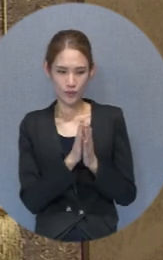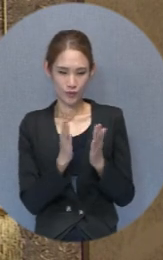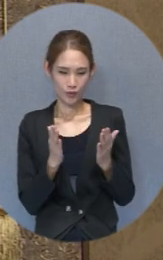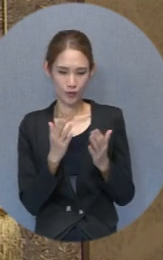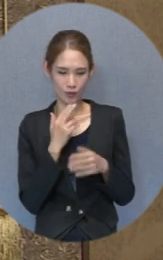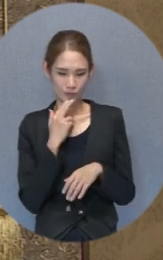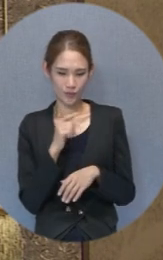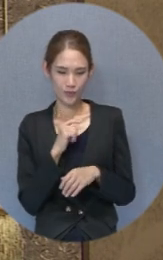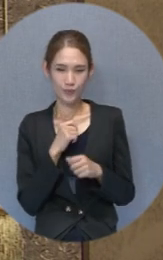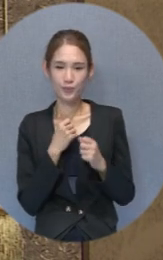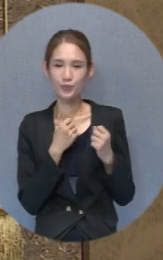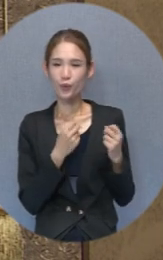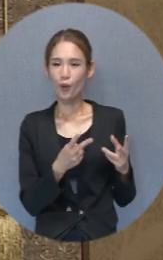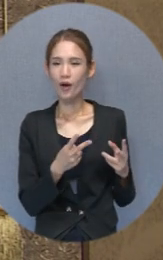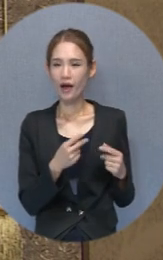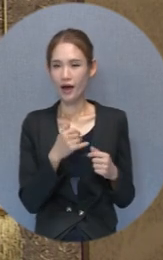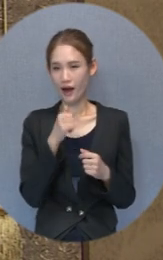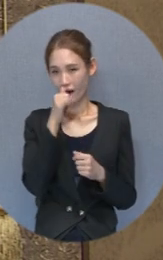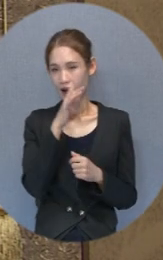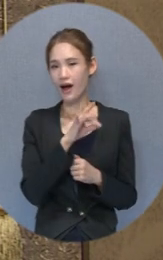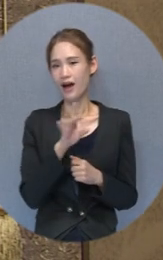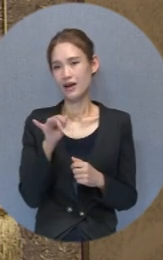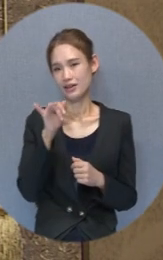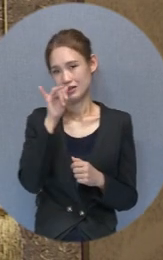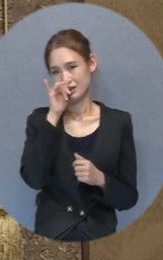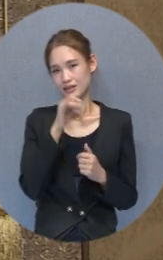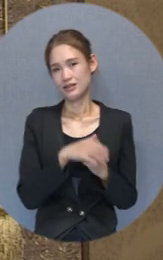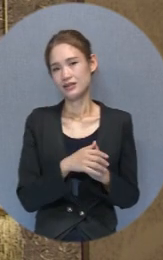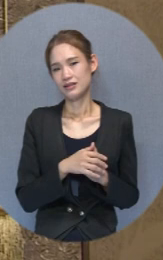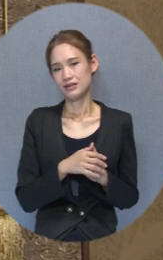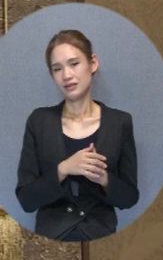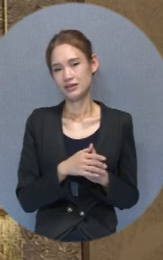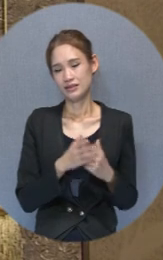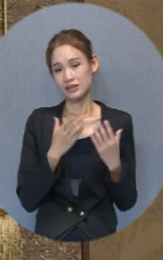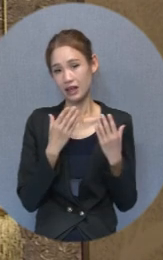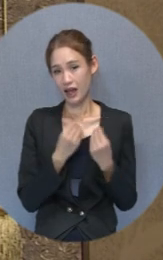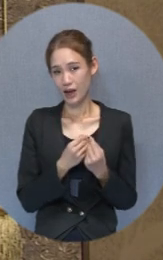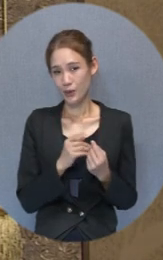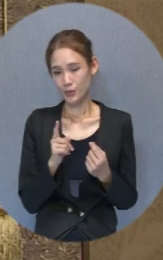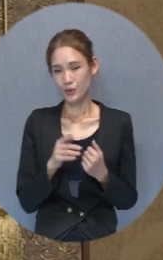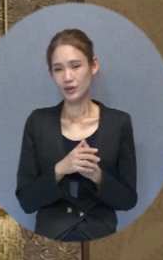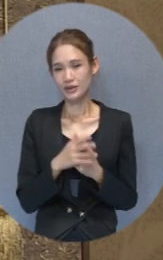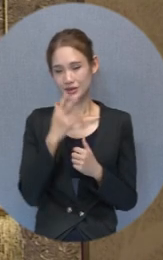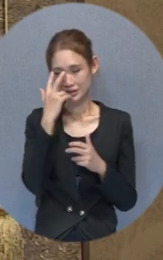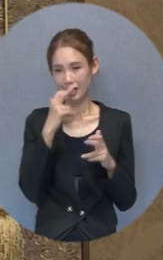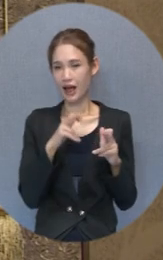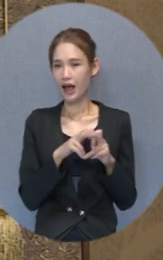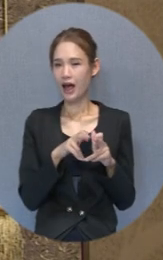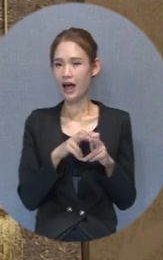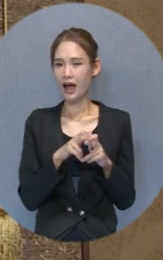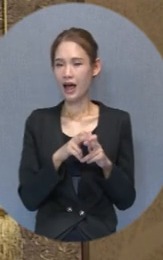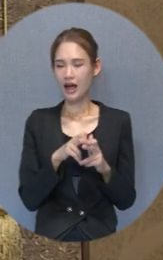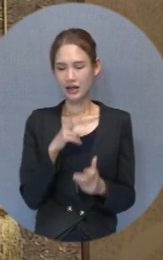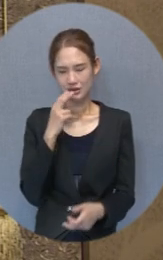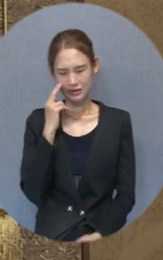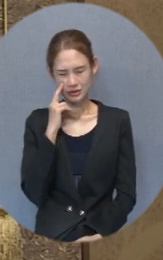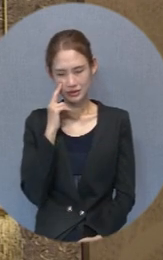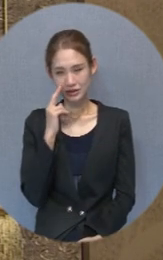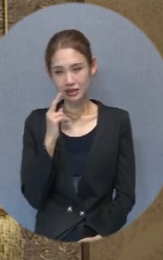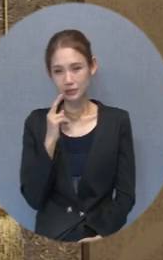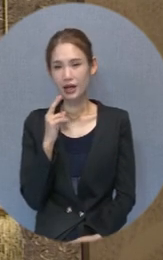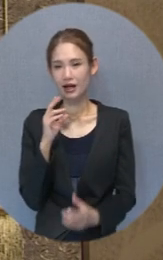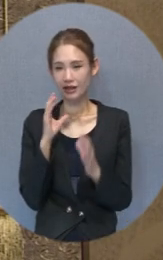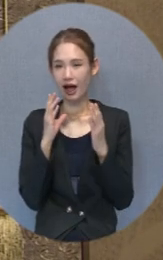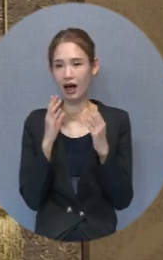보내드리기도 하거든요. 네. 그리고 이제 일례로가 그 시각장애가 심한